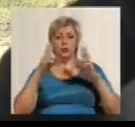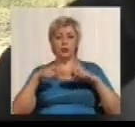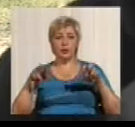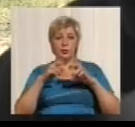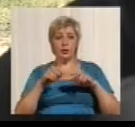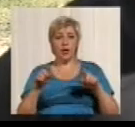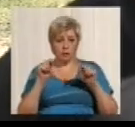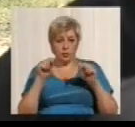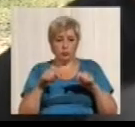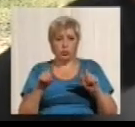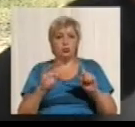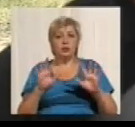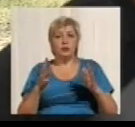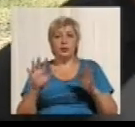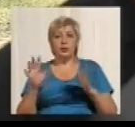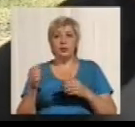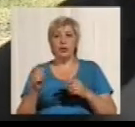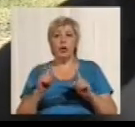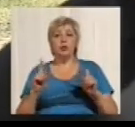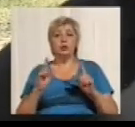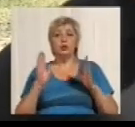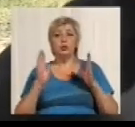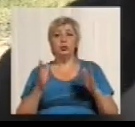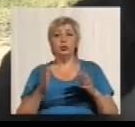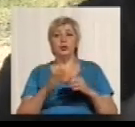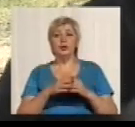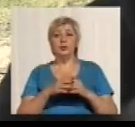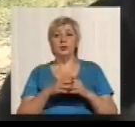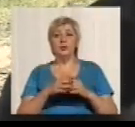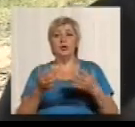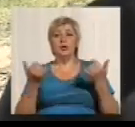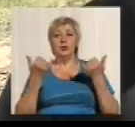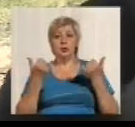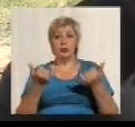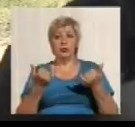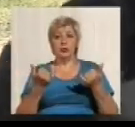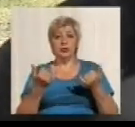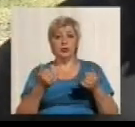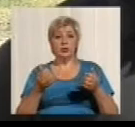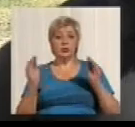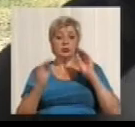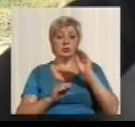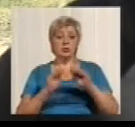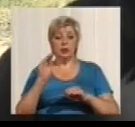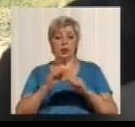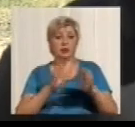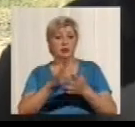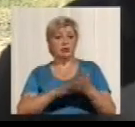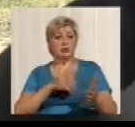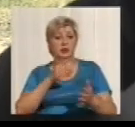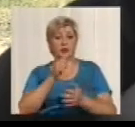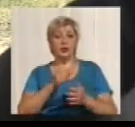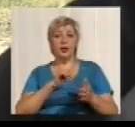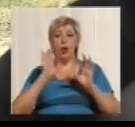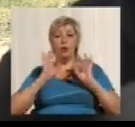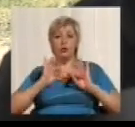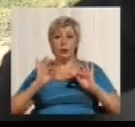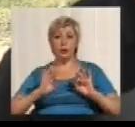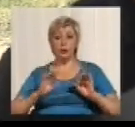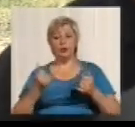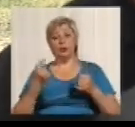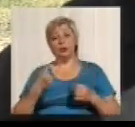так, що відбувається, що буде. І ну, наразі складені були запити до прокуратури, в міську раду, і ми